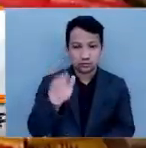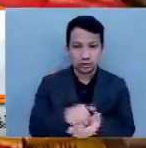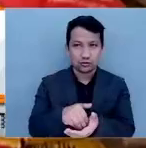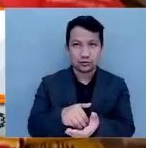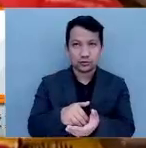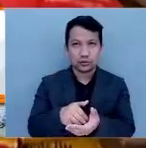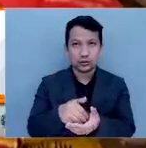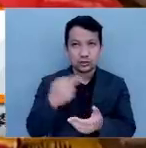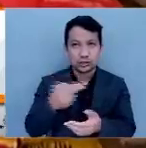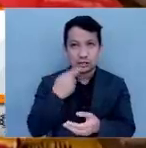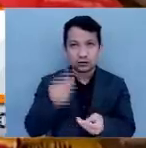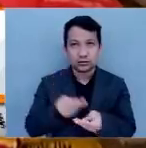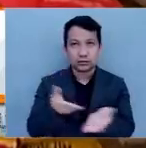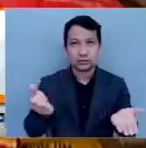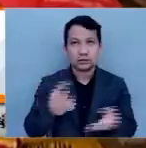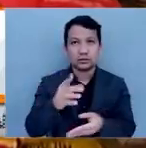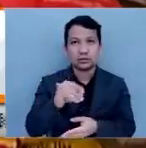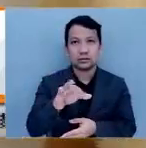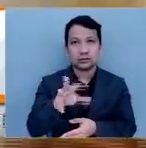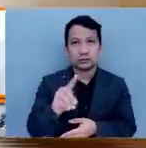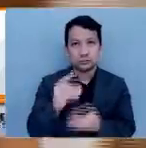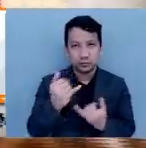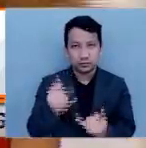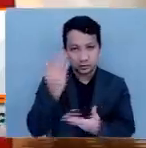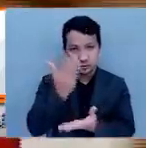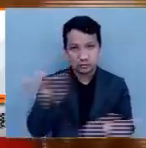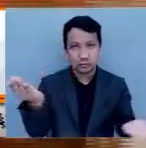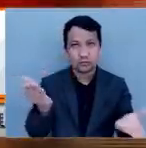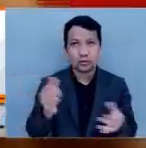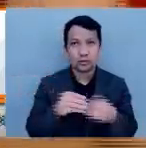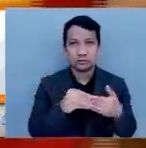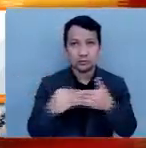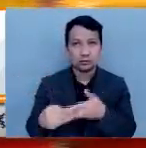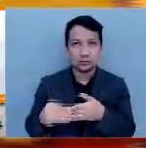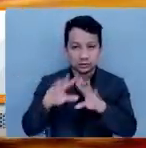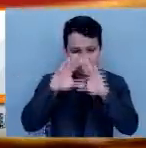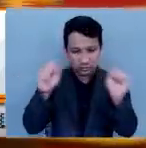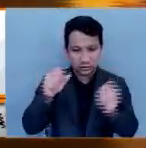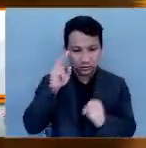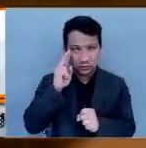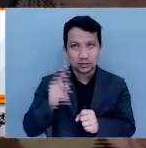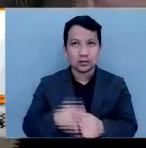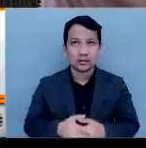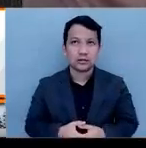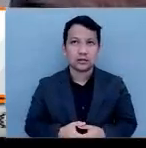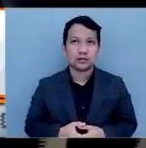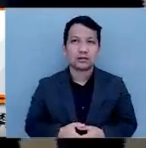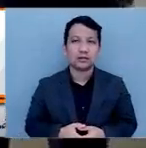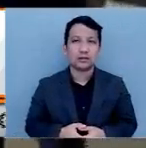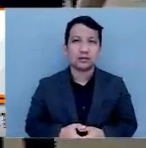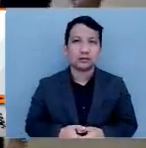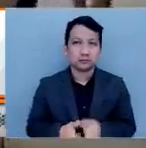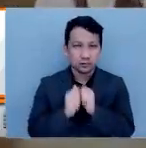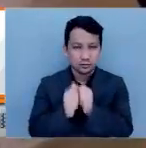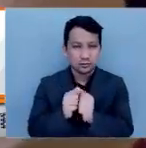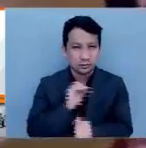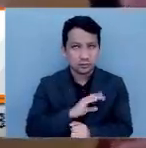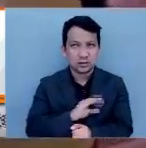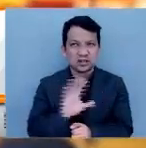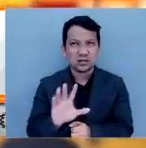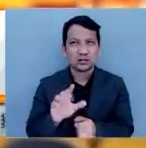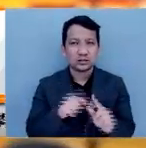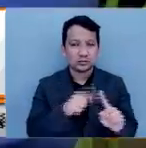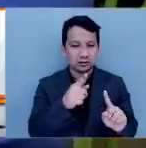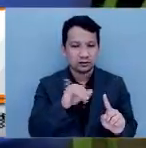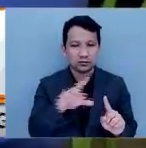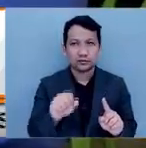na ipinamahagi ng DSWD ngayong araw sa pangunguna ni Pangulong Bongbong Marcos. Kabilang sa mga benepisyaryo, sina Fauzia